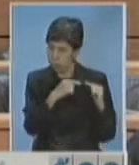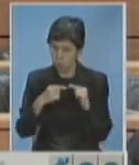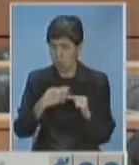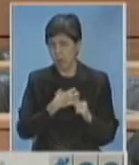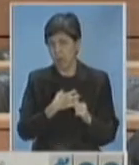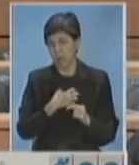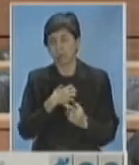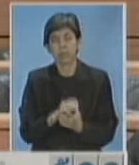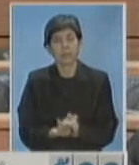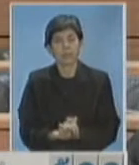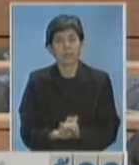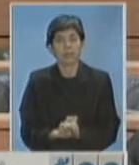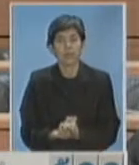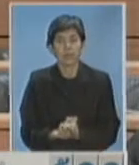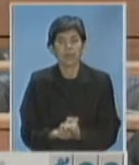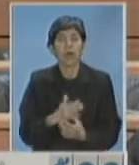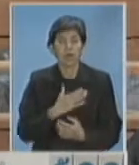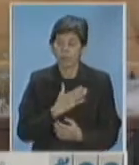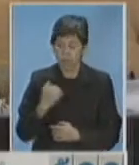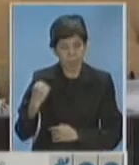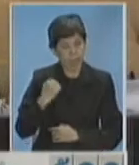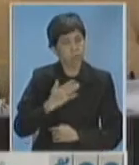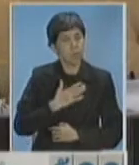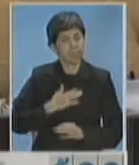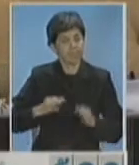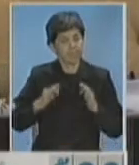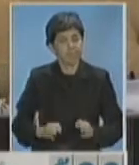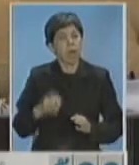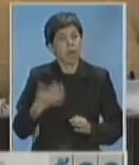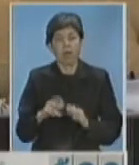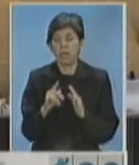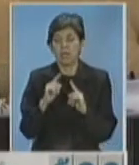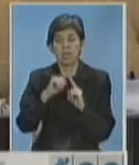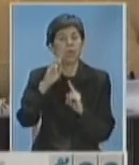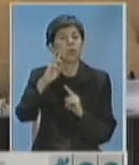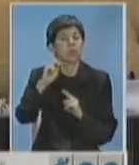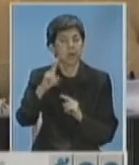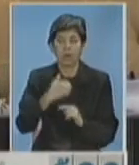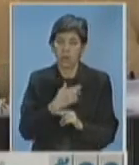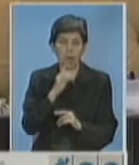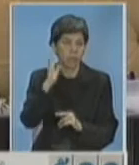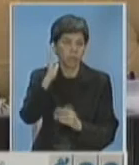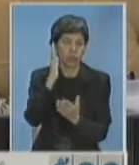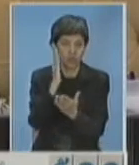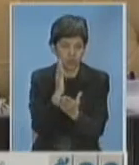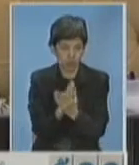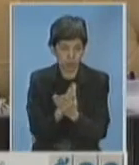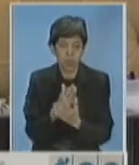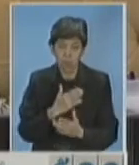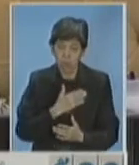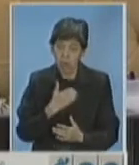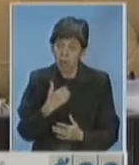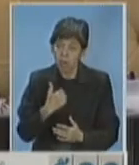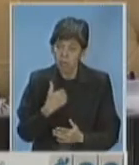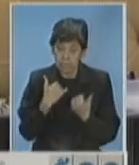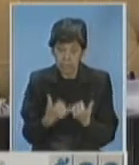านครับ ครับ ขอบคุณครับ ผมได้ใช้อำนาจของผมวินิจฉัยไปแล้วนะครับตามข้อ62ให้ท่านได้หยุดการอภิปรายและถ้าประเด็นที่ท่